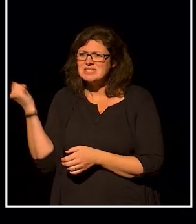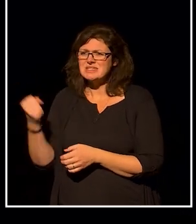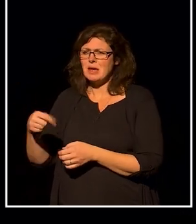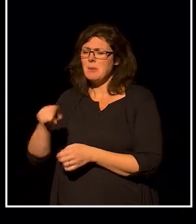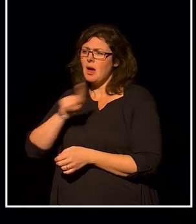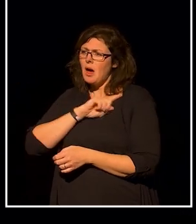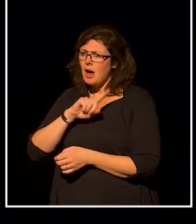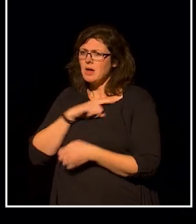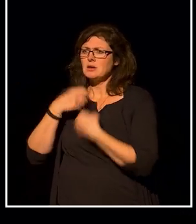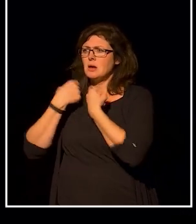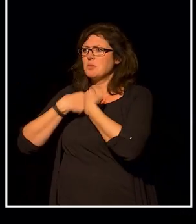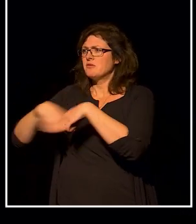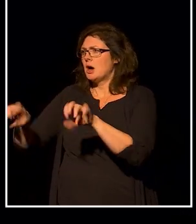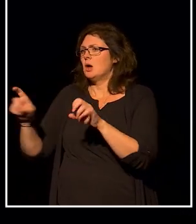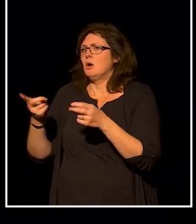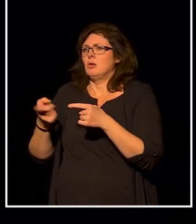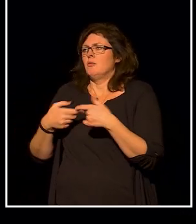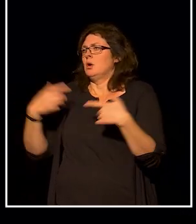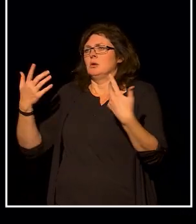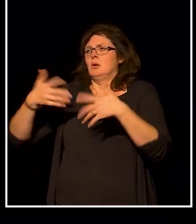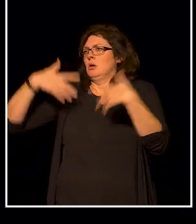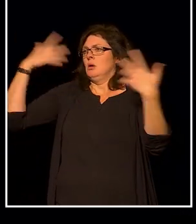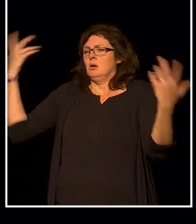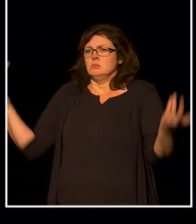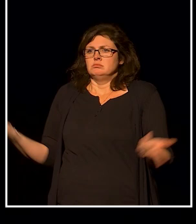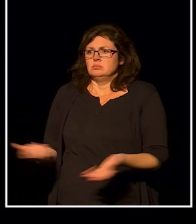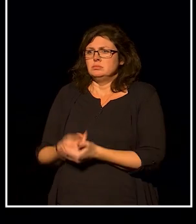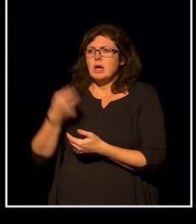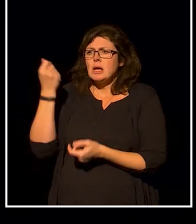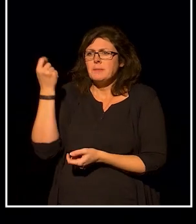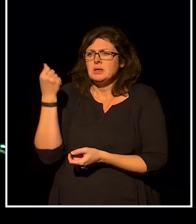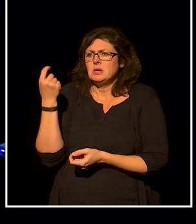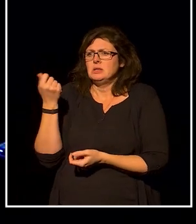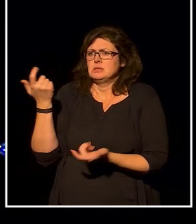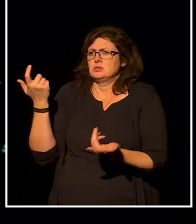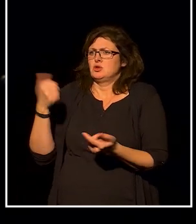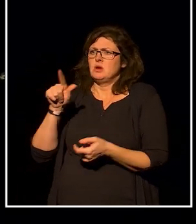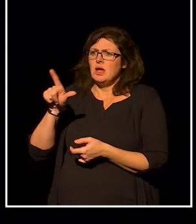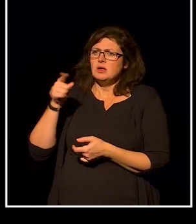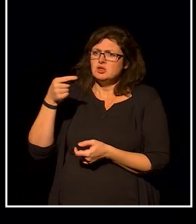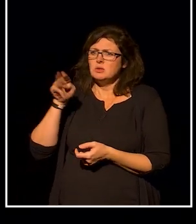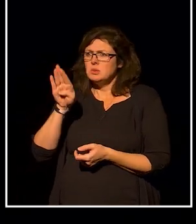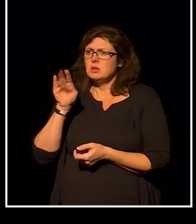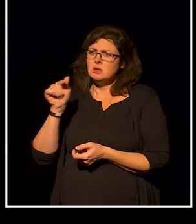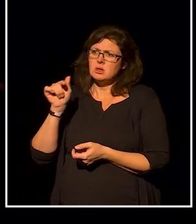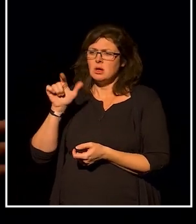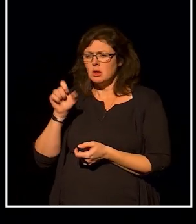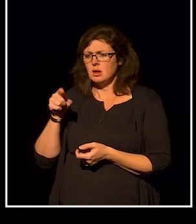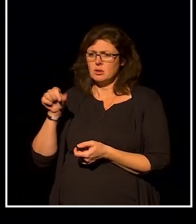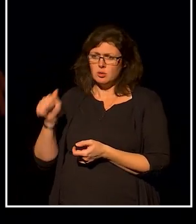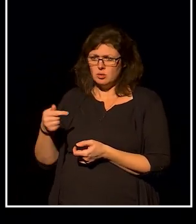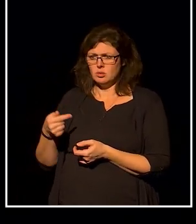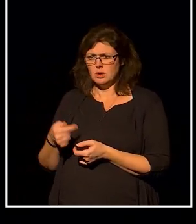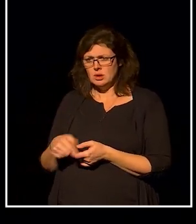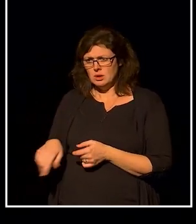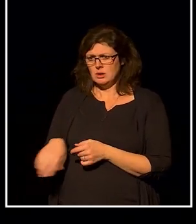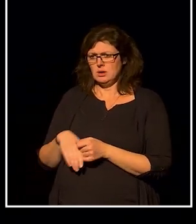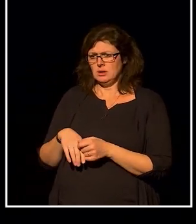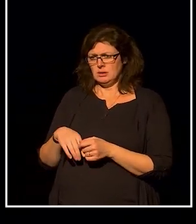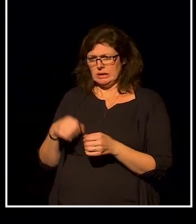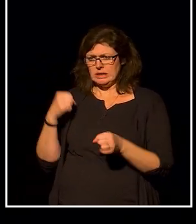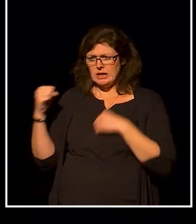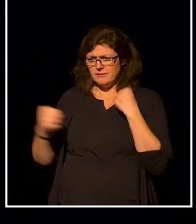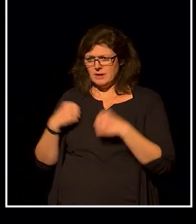von was immer, von kapitalistischer Zurichtung, von LGBTIQ-Gewalt, vom Patriarchat, was auch immer,